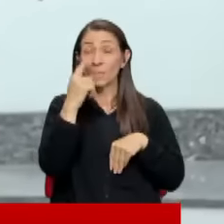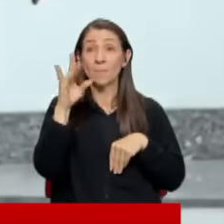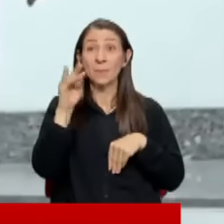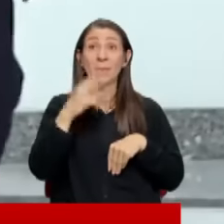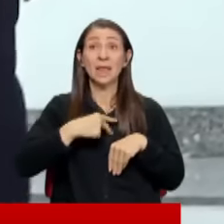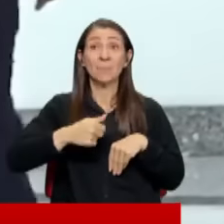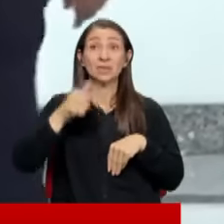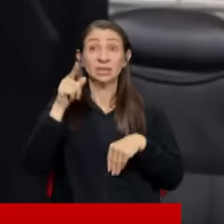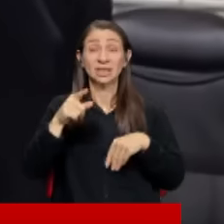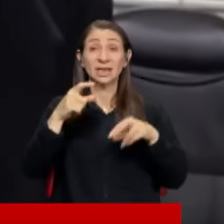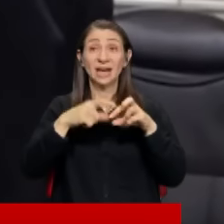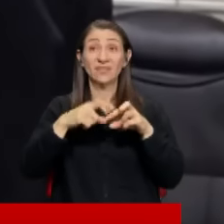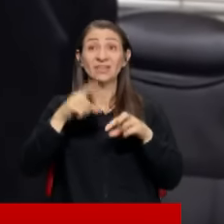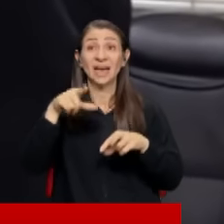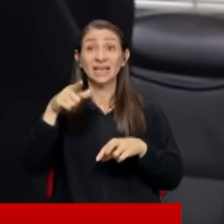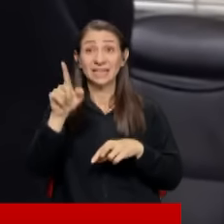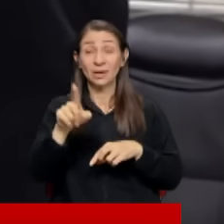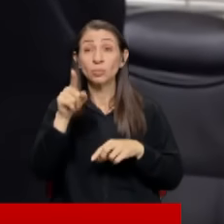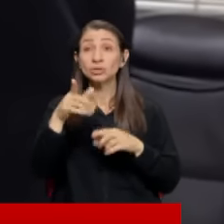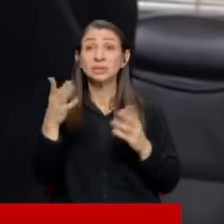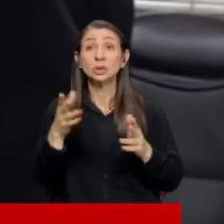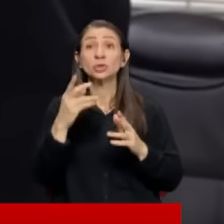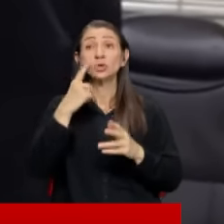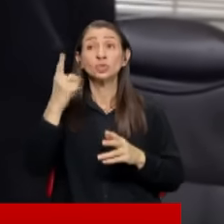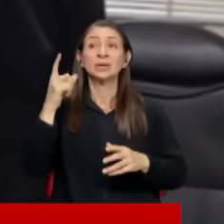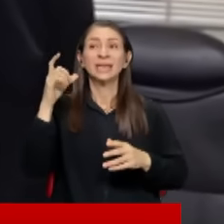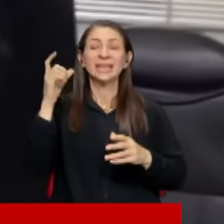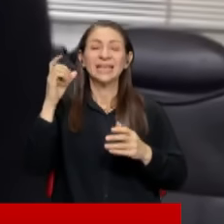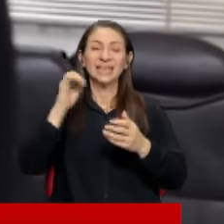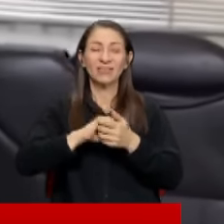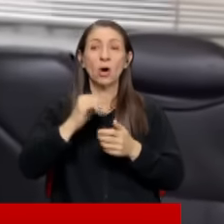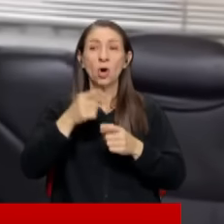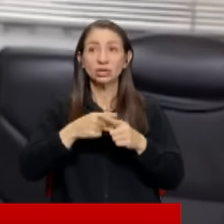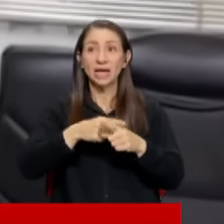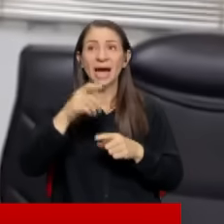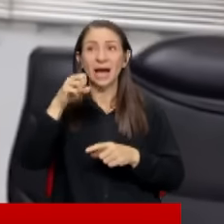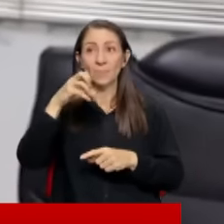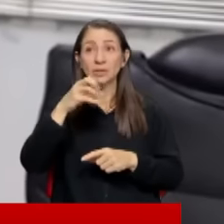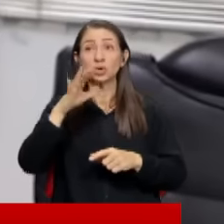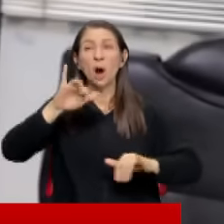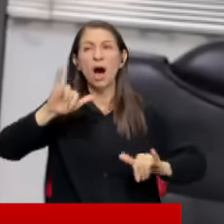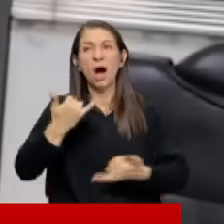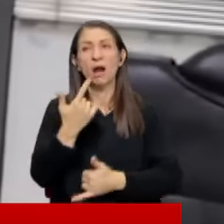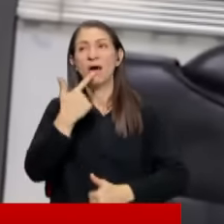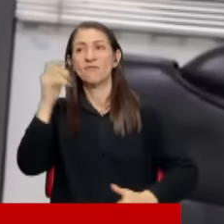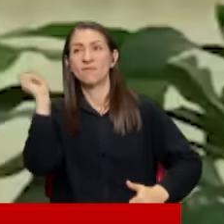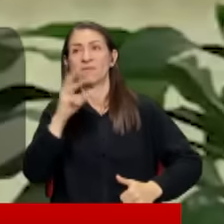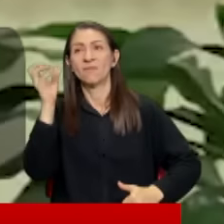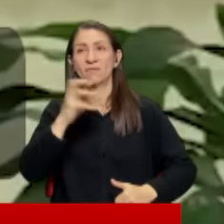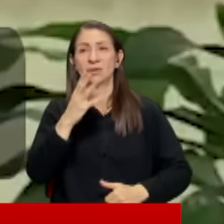belediye başkanı Rafet Vergili bu kez Cumhur İttifakı ortağı AK Parti'ye çok daha sert sözlerle yüklendi. Yok,